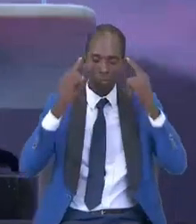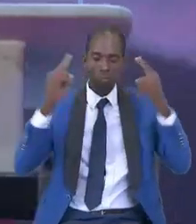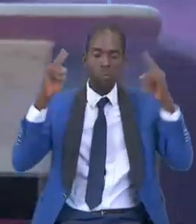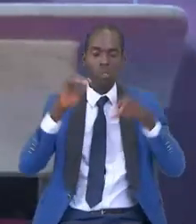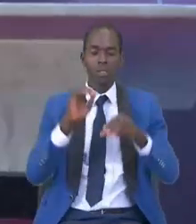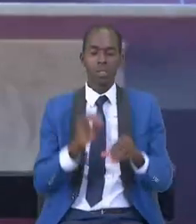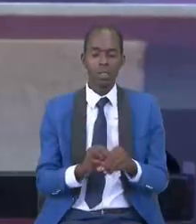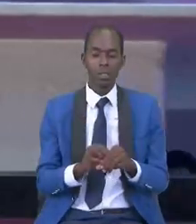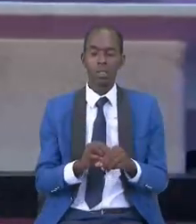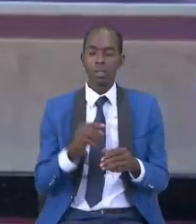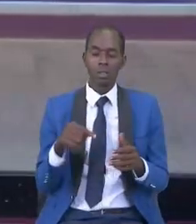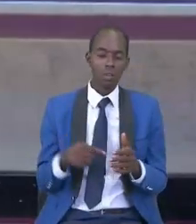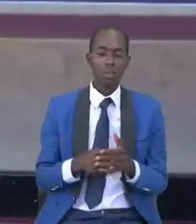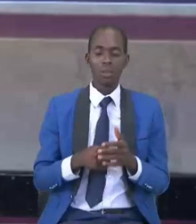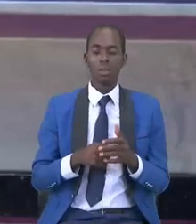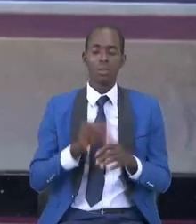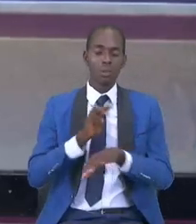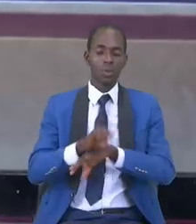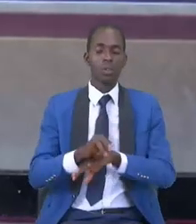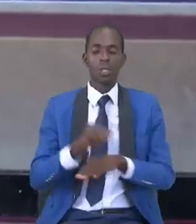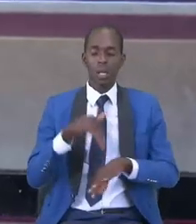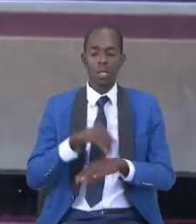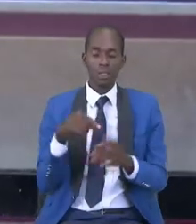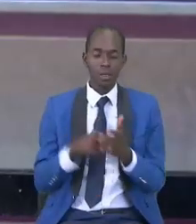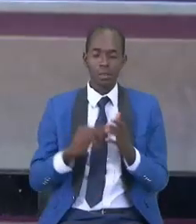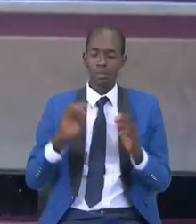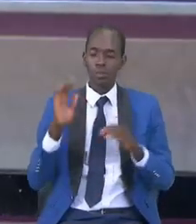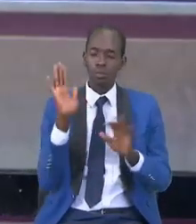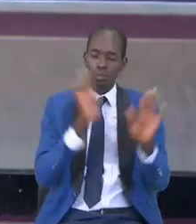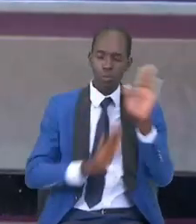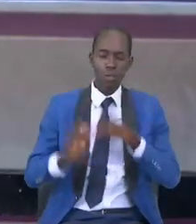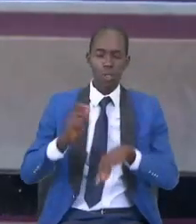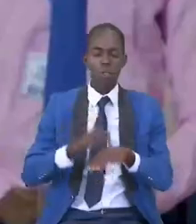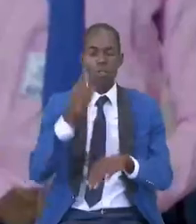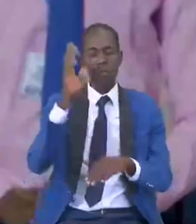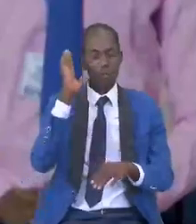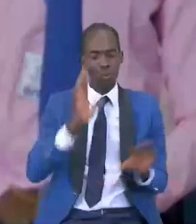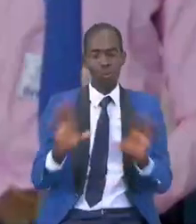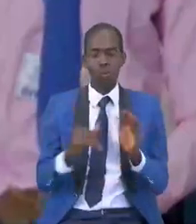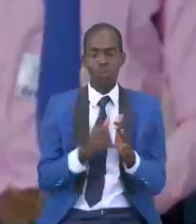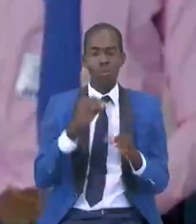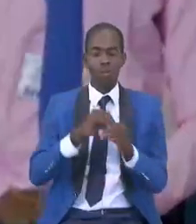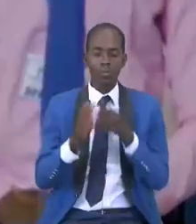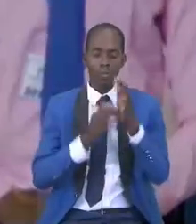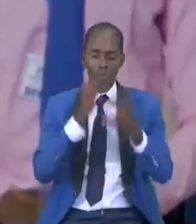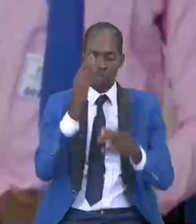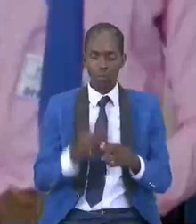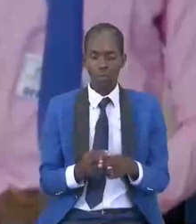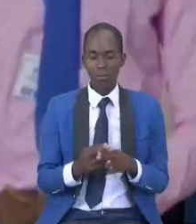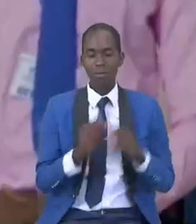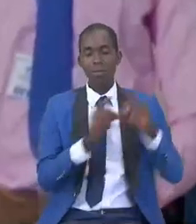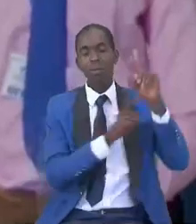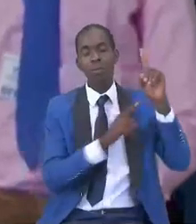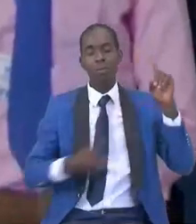dans le ministère, même dans ces temps difficiles. Je prie que tu l'accomplisses au nom de